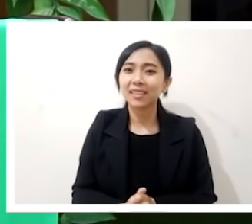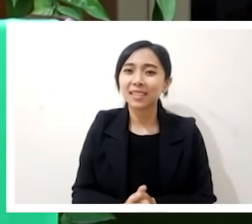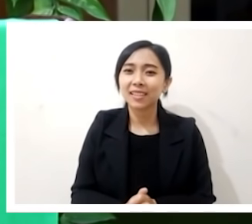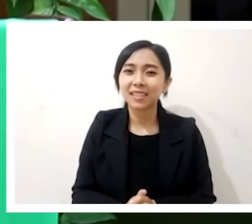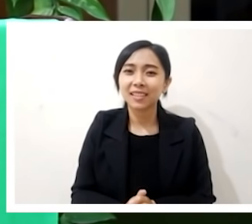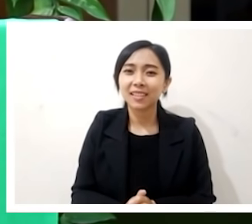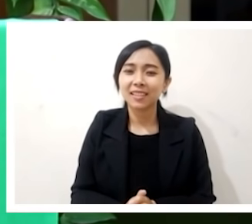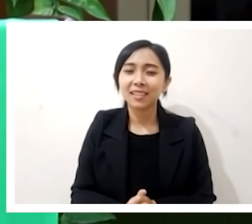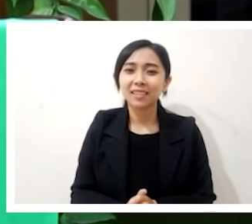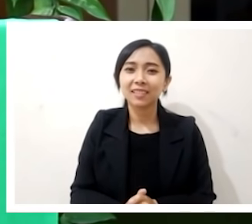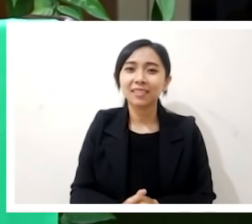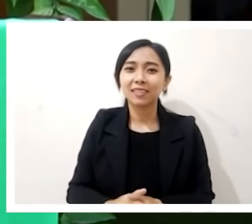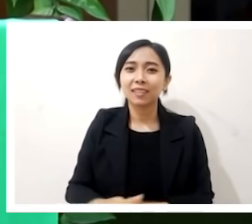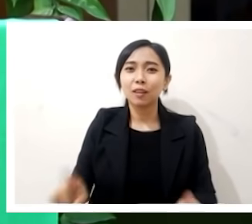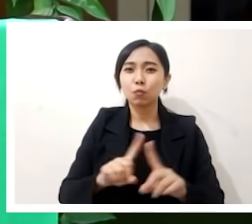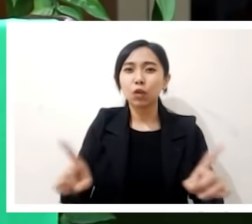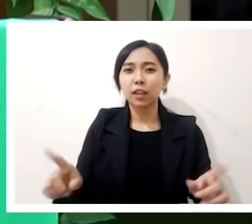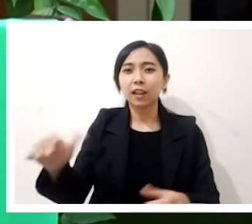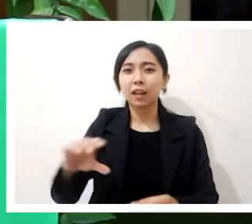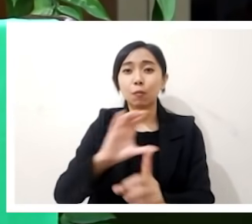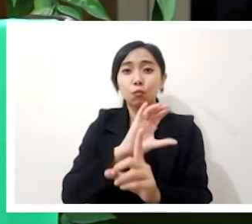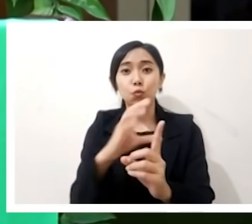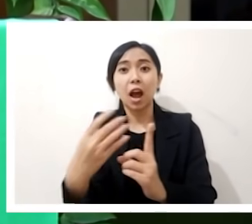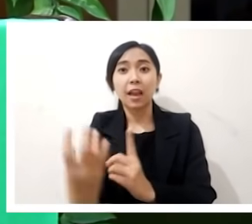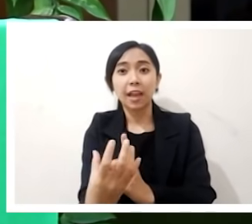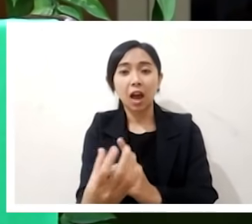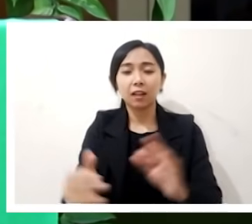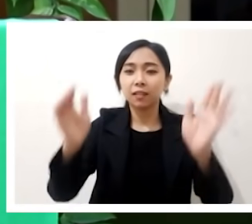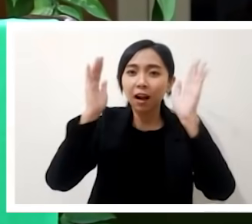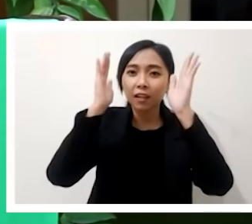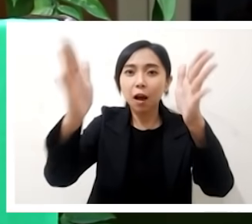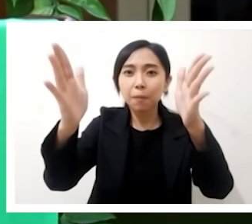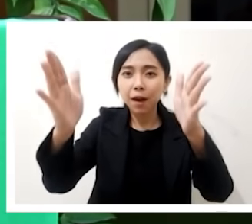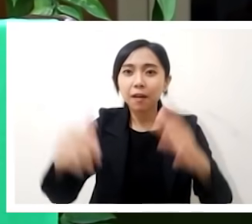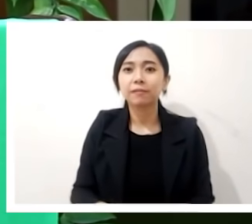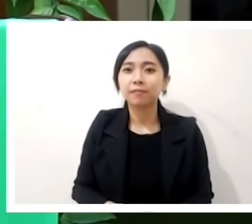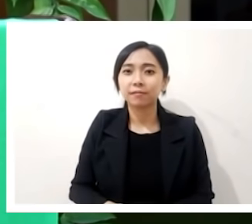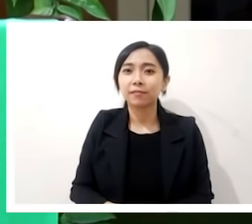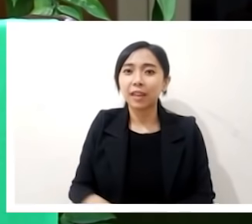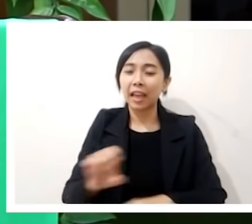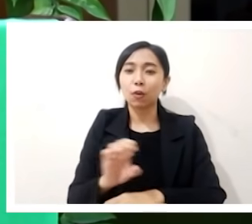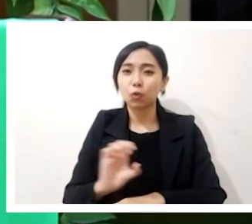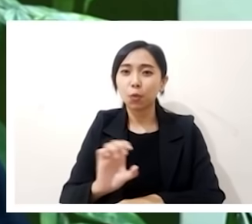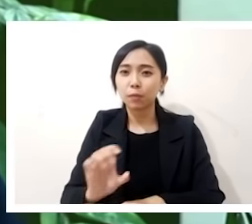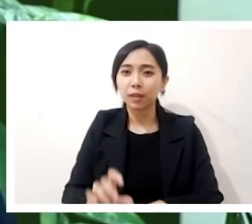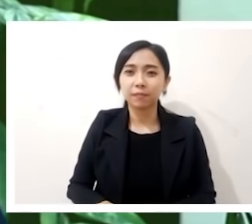mayoritas, atas nama budaya patriarki, tafsir agama dan budaya, eksploitasi ekonomi, atau